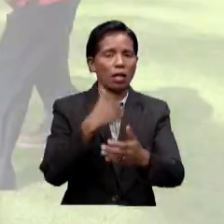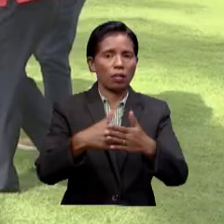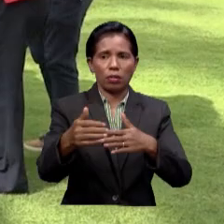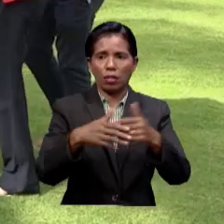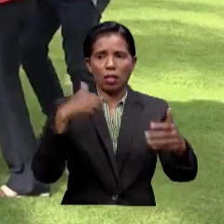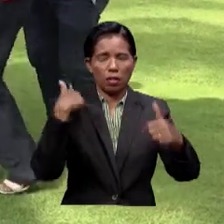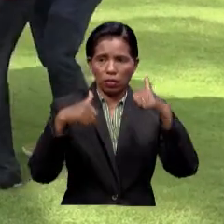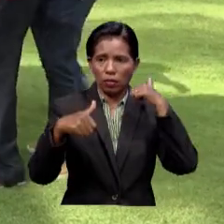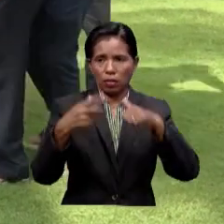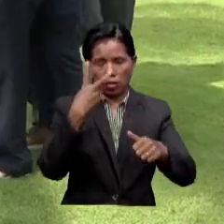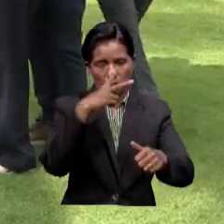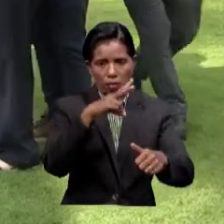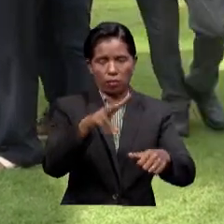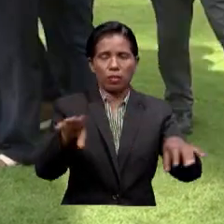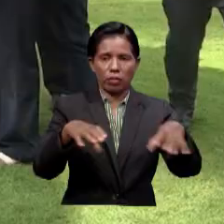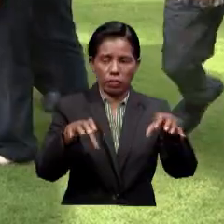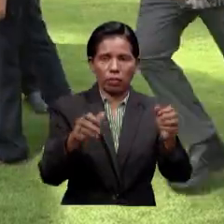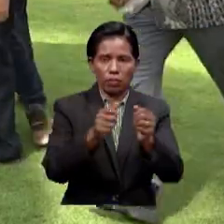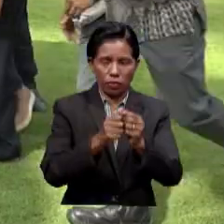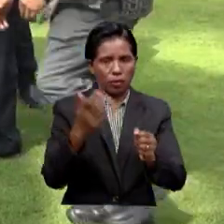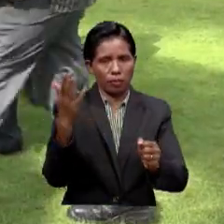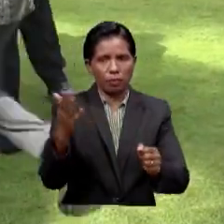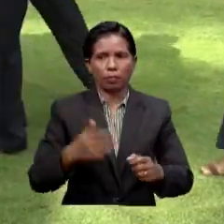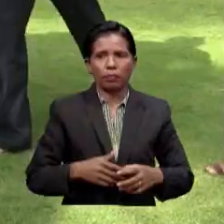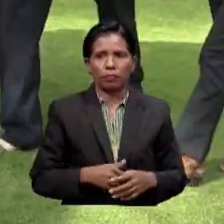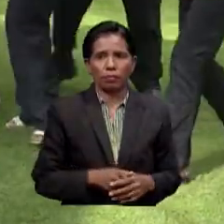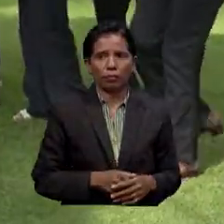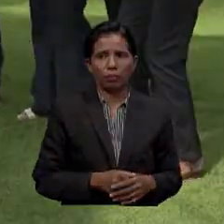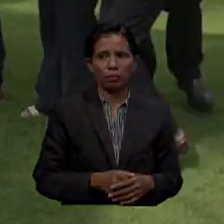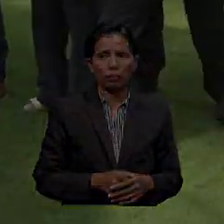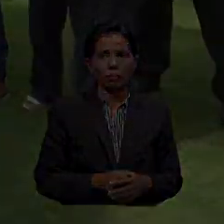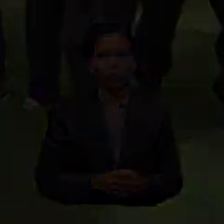nebel liga ba acordo Hiracnem. Agustina Costa, José Sarmento, GMN.